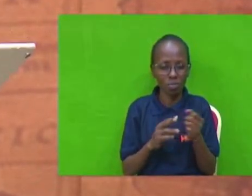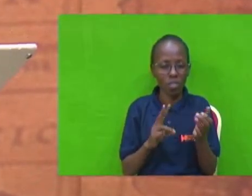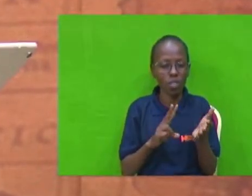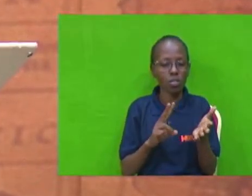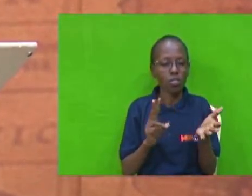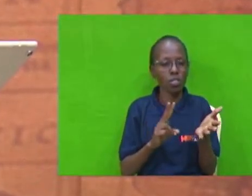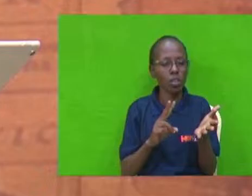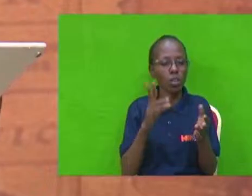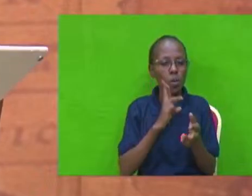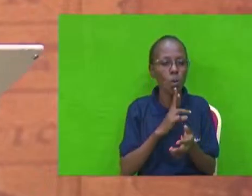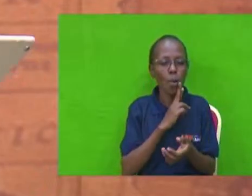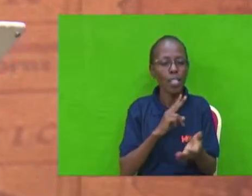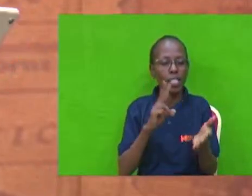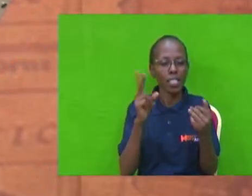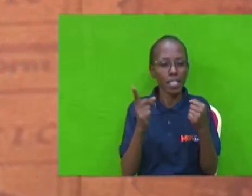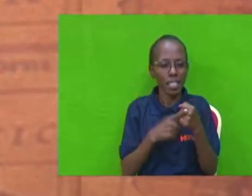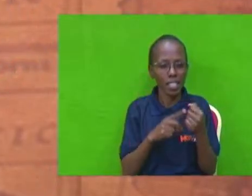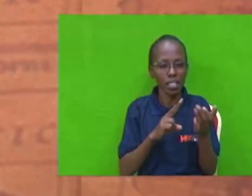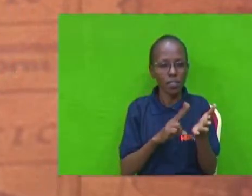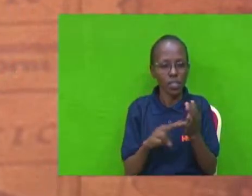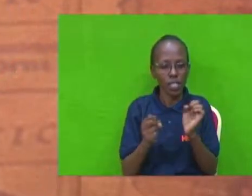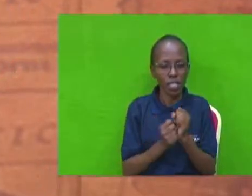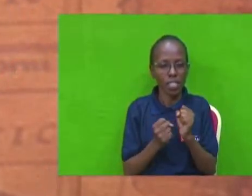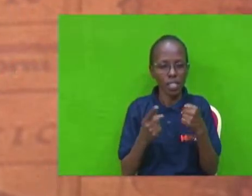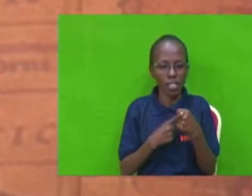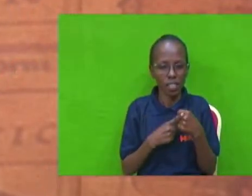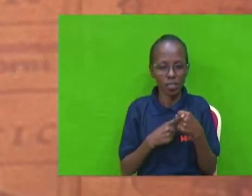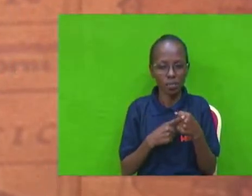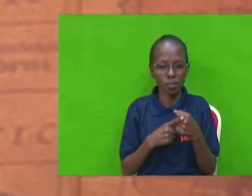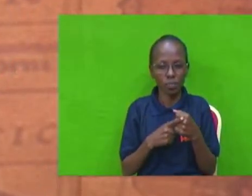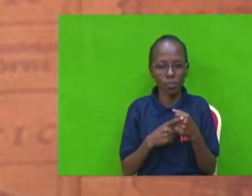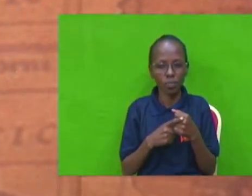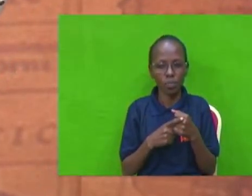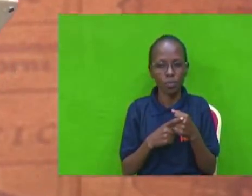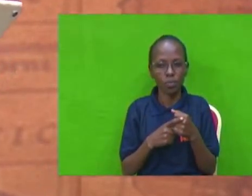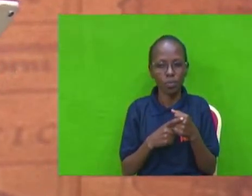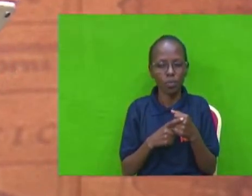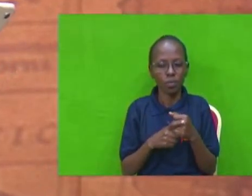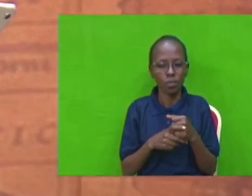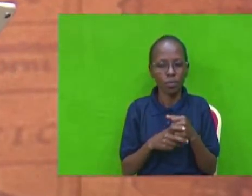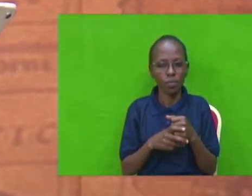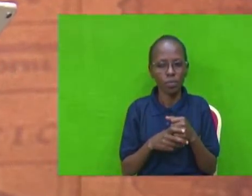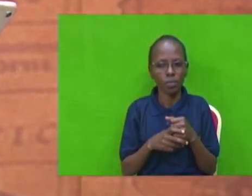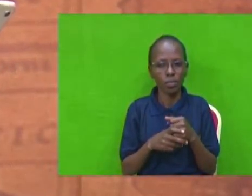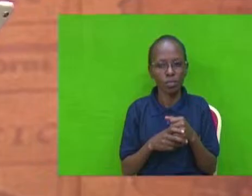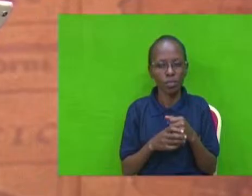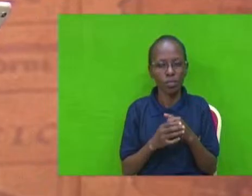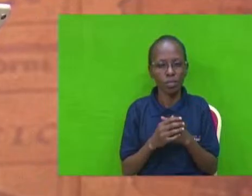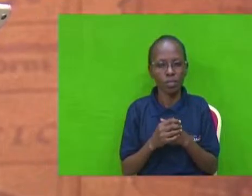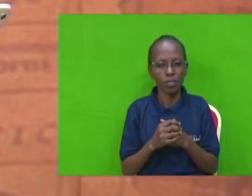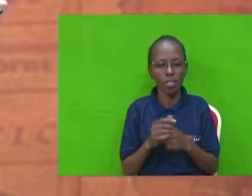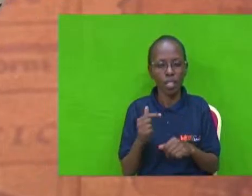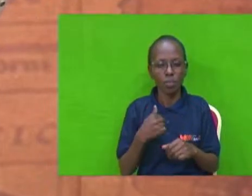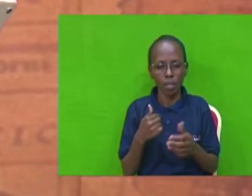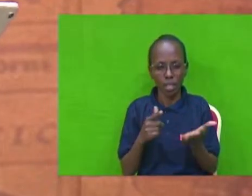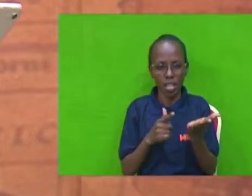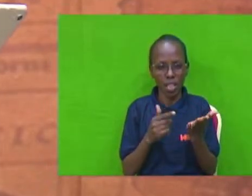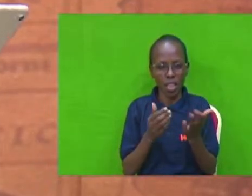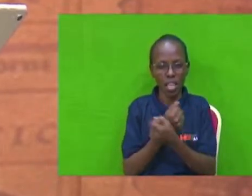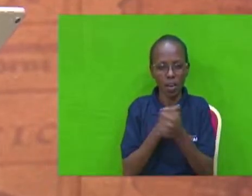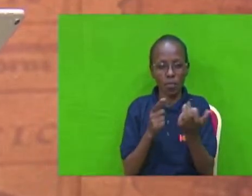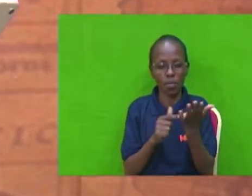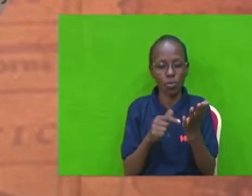6:16. Mwalimu John, Warumi 6:16. Acha nisome maana Kiswahili ndio natupenda kama asali.